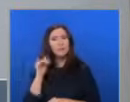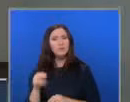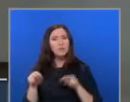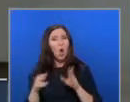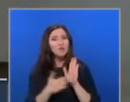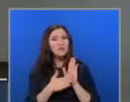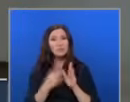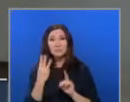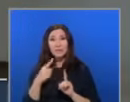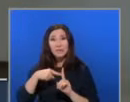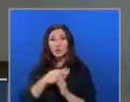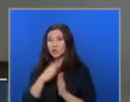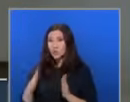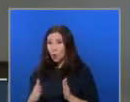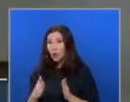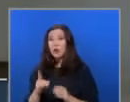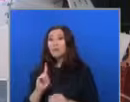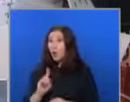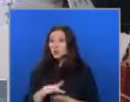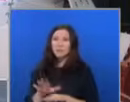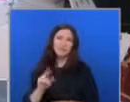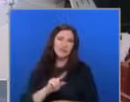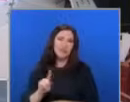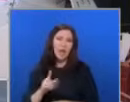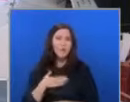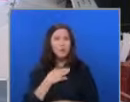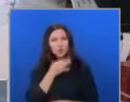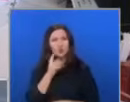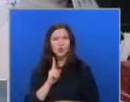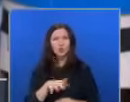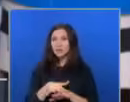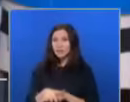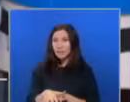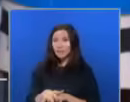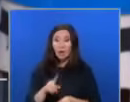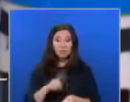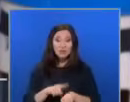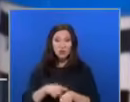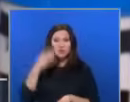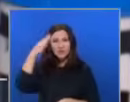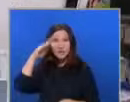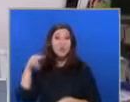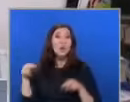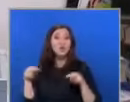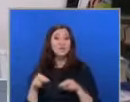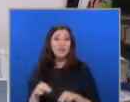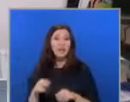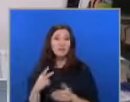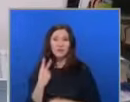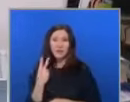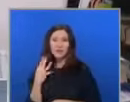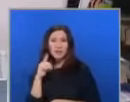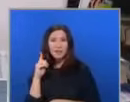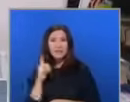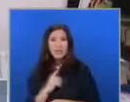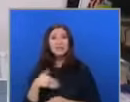в 3-месечен срок, обаче системата казва не. Имало и случаи, в които системата насрочва дата за освидетелстване 2-3 дни след като